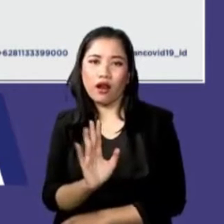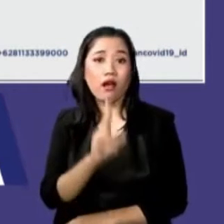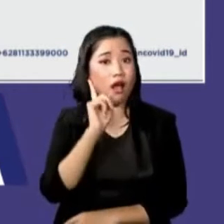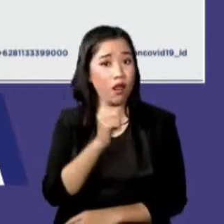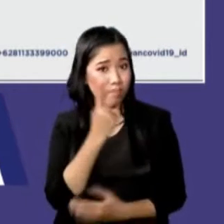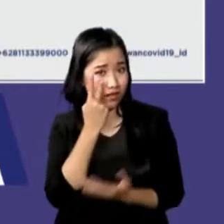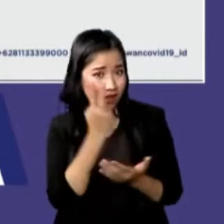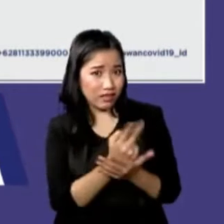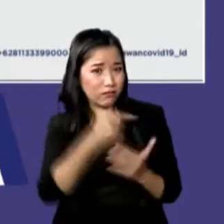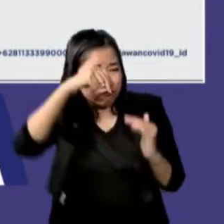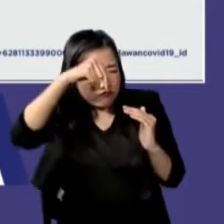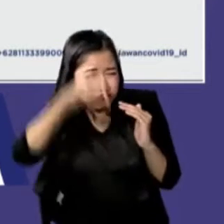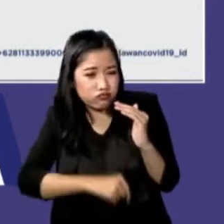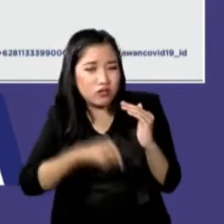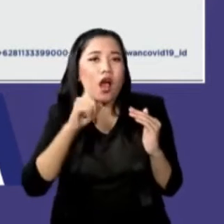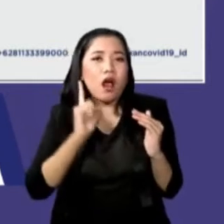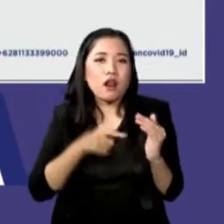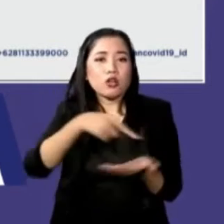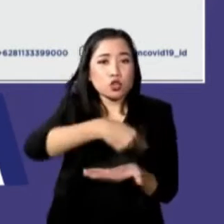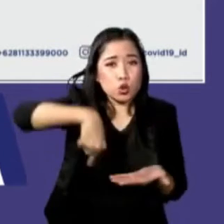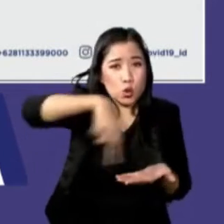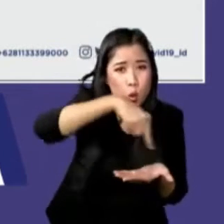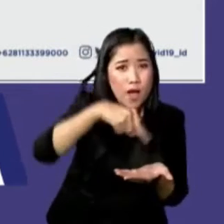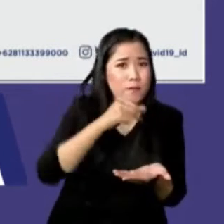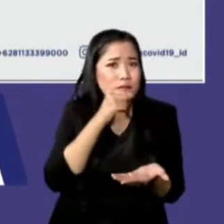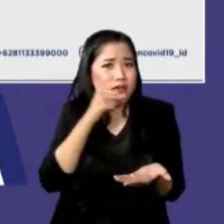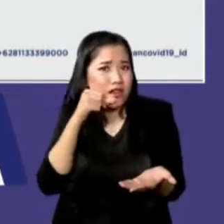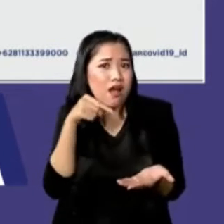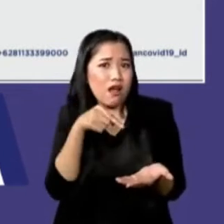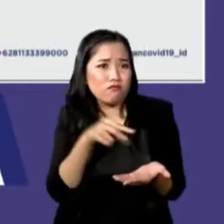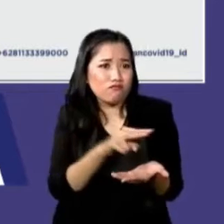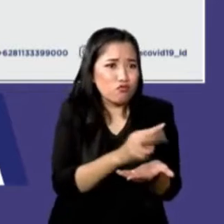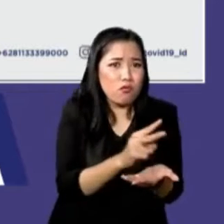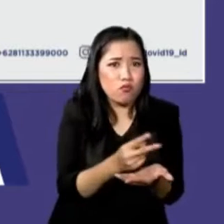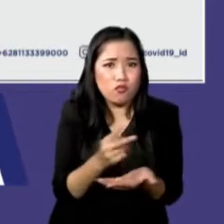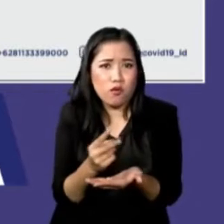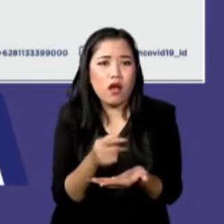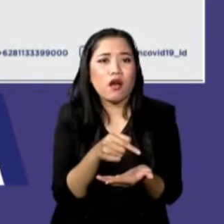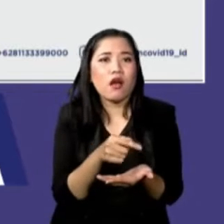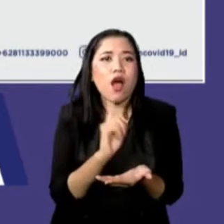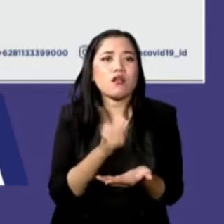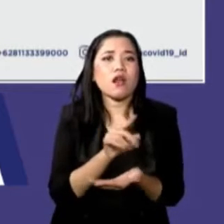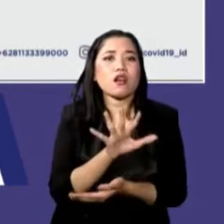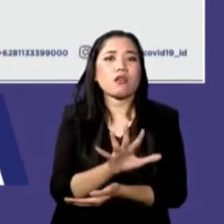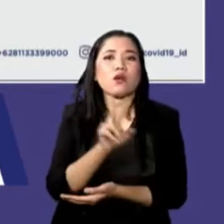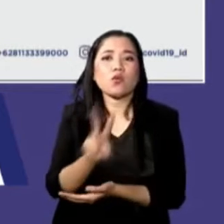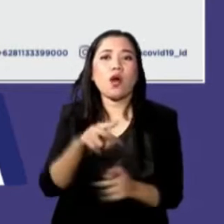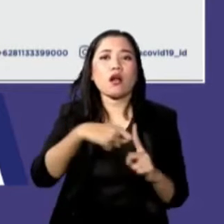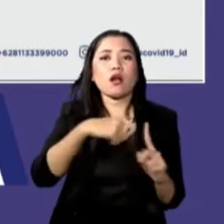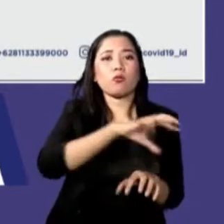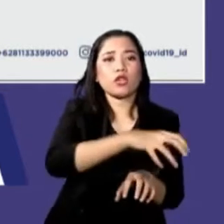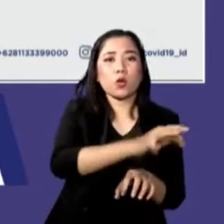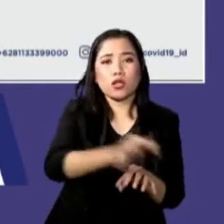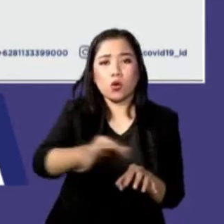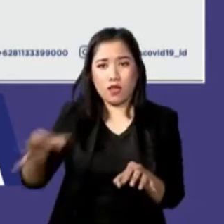Jika melihat lebih detail kepada perpindahan zonasi, maka ternyata terdapat 52 kabupaten kota